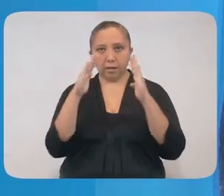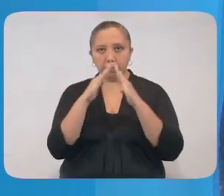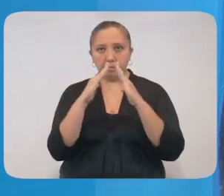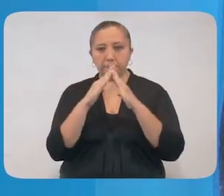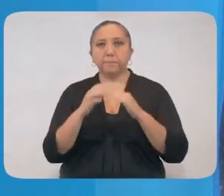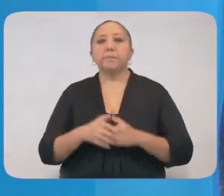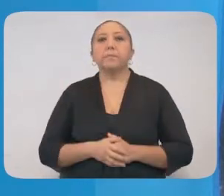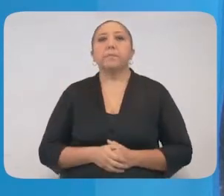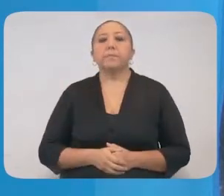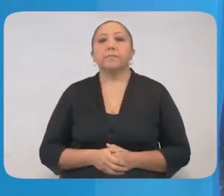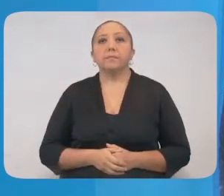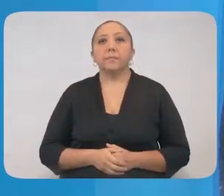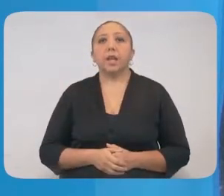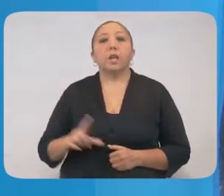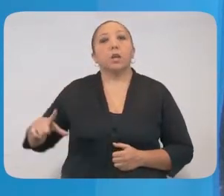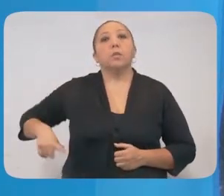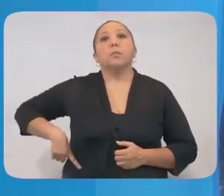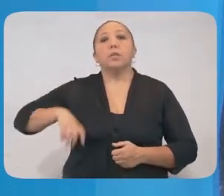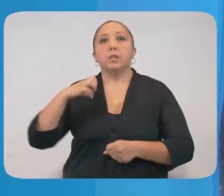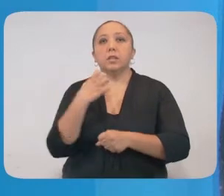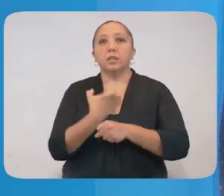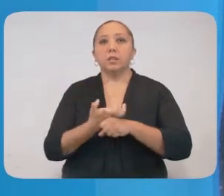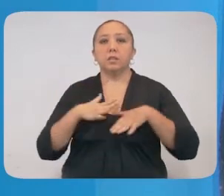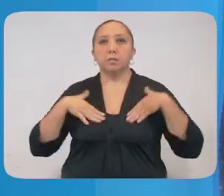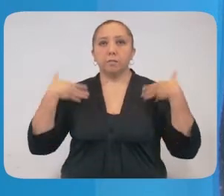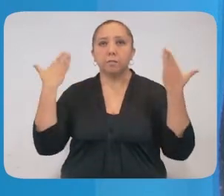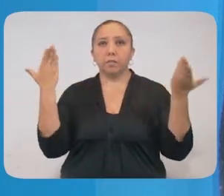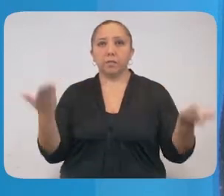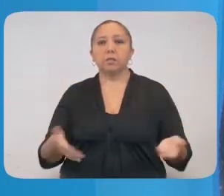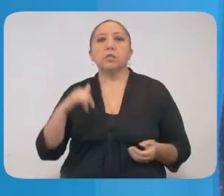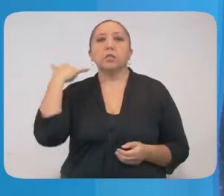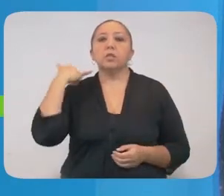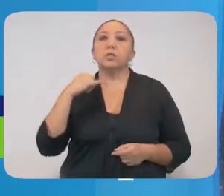9992-008489 y che español. Kunuk billete beishan